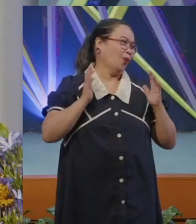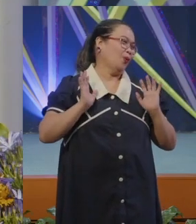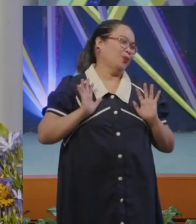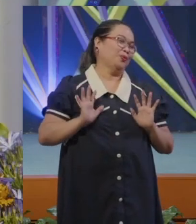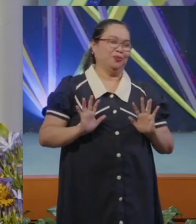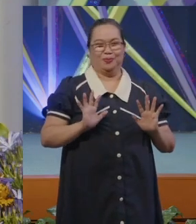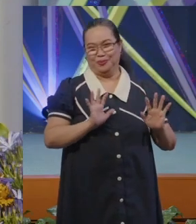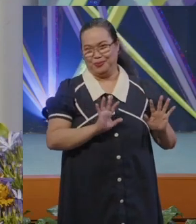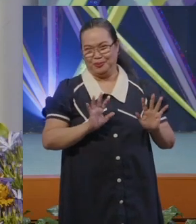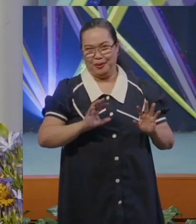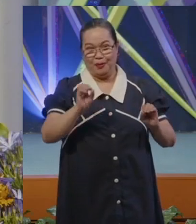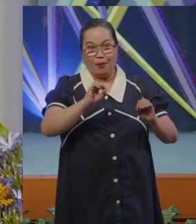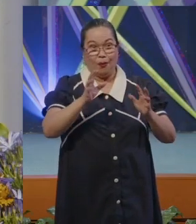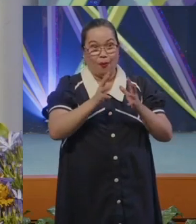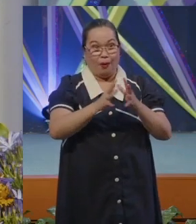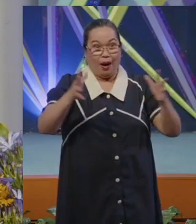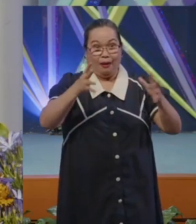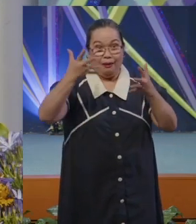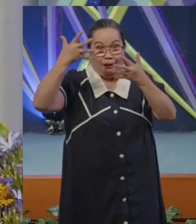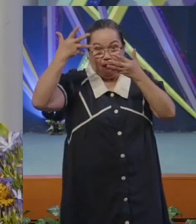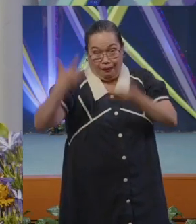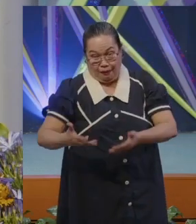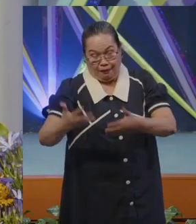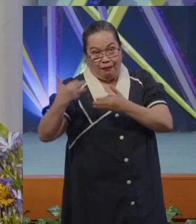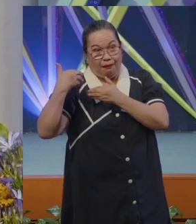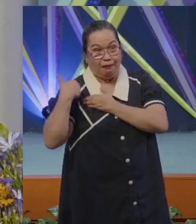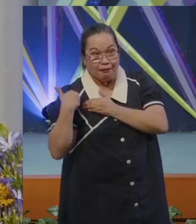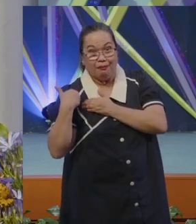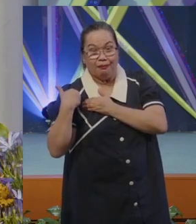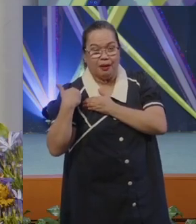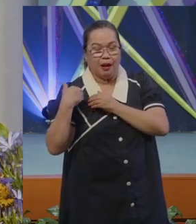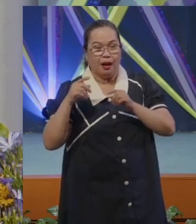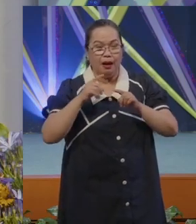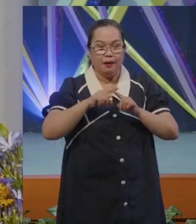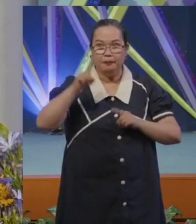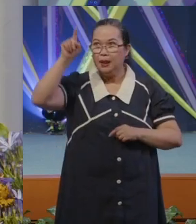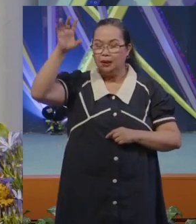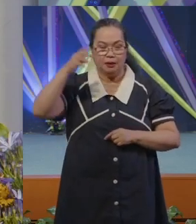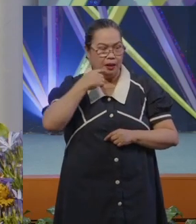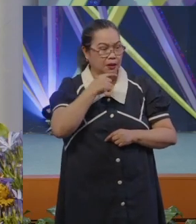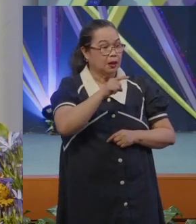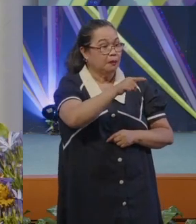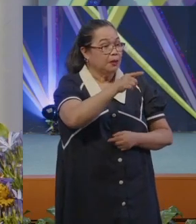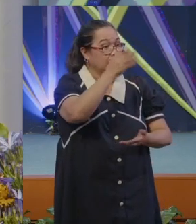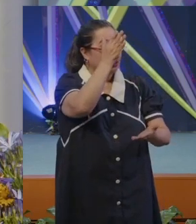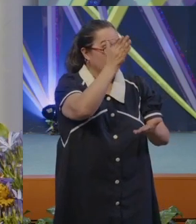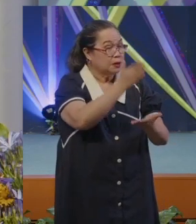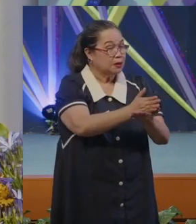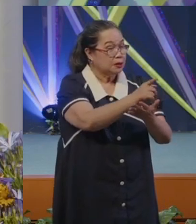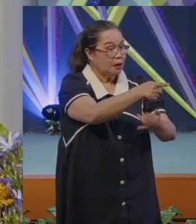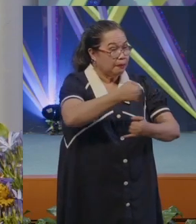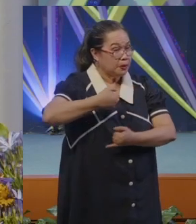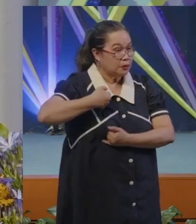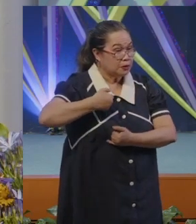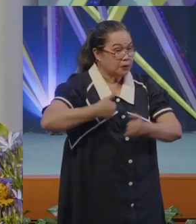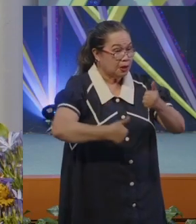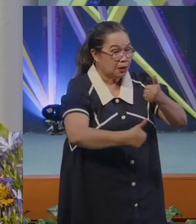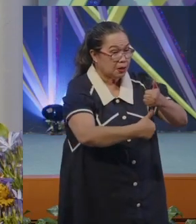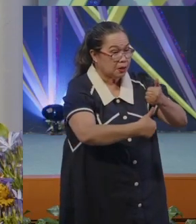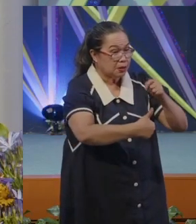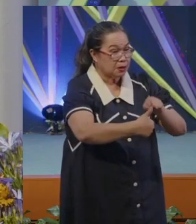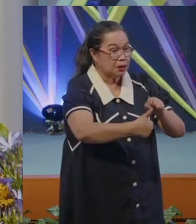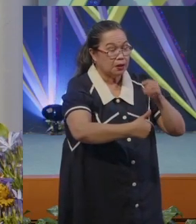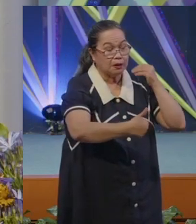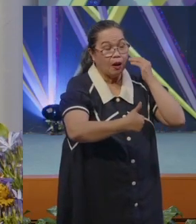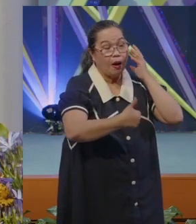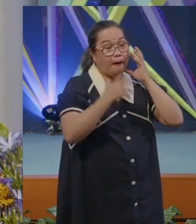inyo yung bigat ng responsibilidad. Pero ngayon, sabi ng Panginoon kay Joshua, tapos na ang pagiging assistant mo.